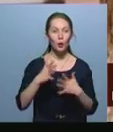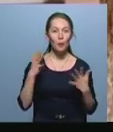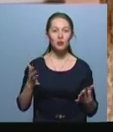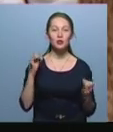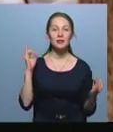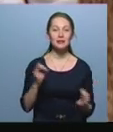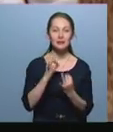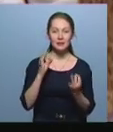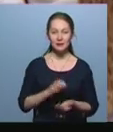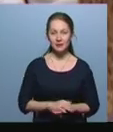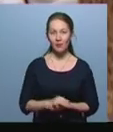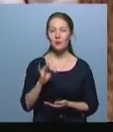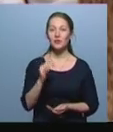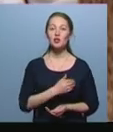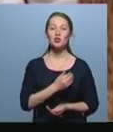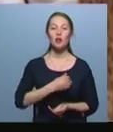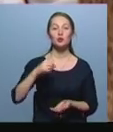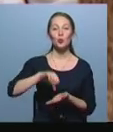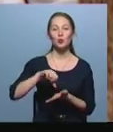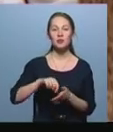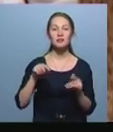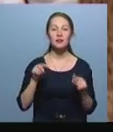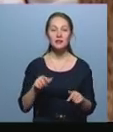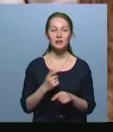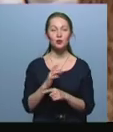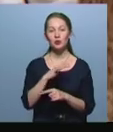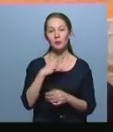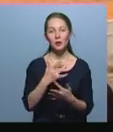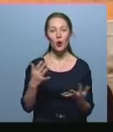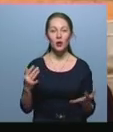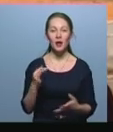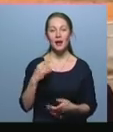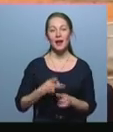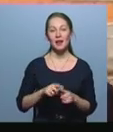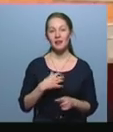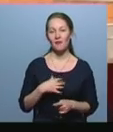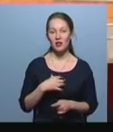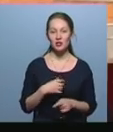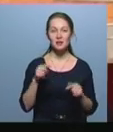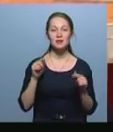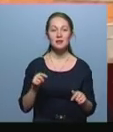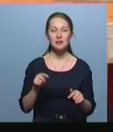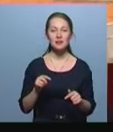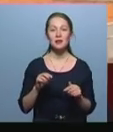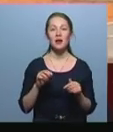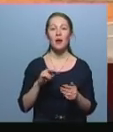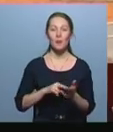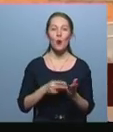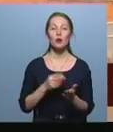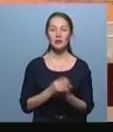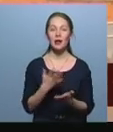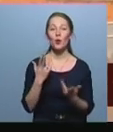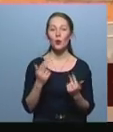интересен, и желающих участвовать в этих мероприятиях, поэтому вот это актуально. Ну, конечно, здесь проект хоть он и дорогой, но